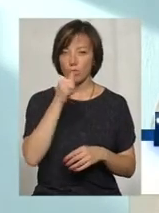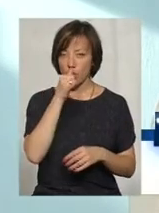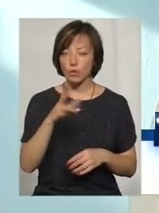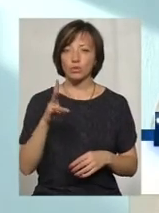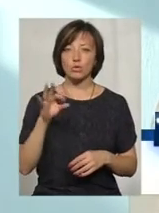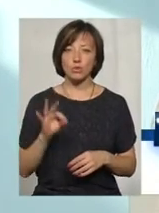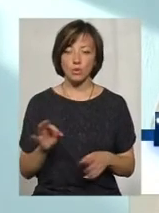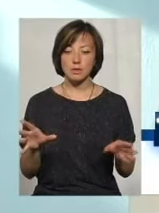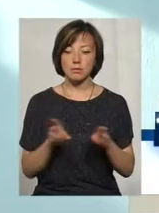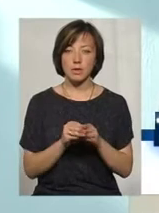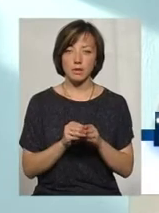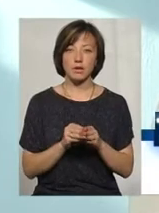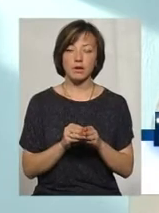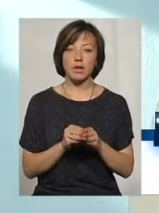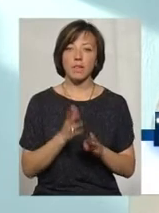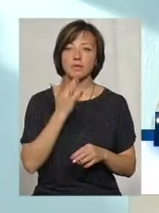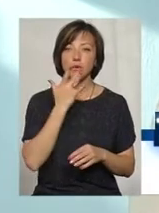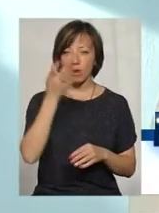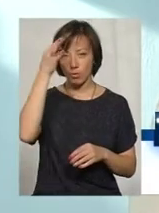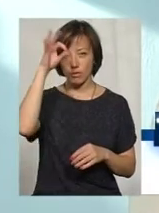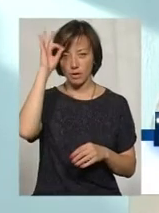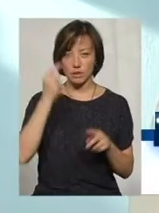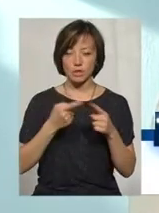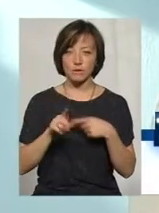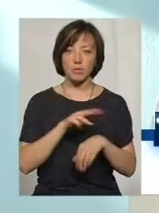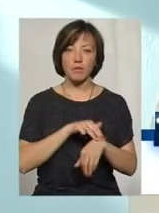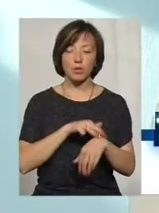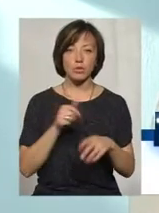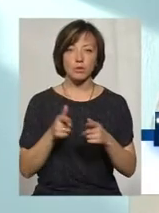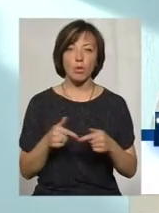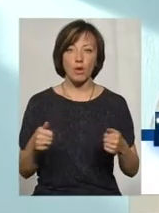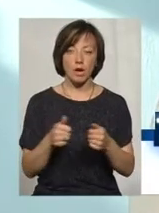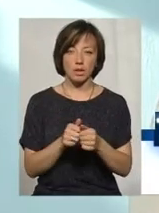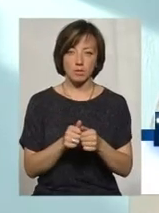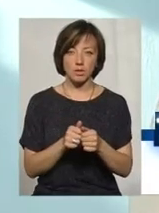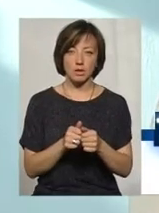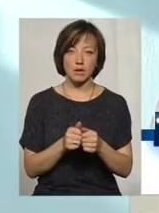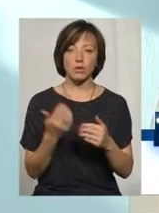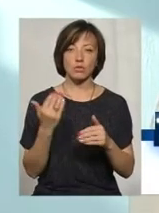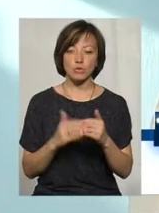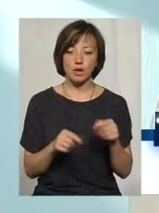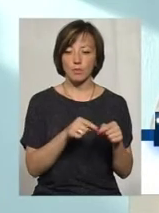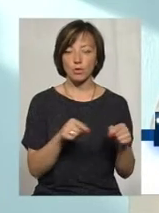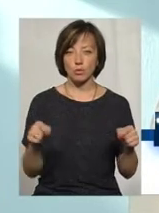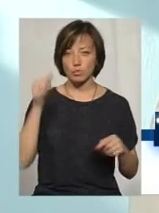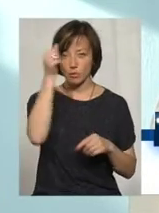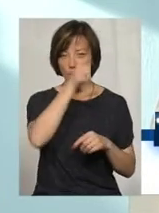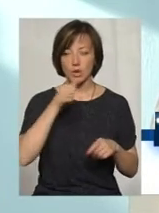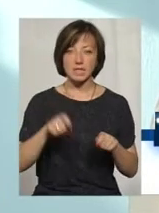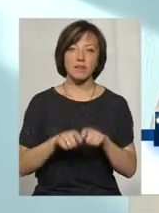спільно з органами Національної поліції, іншими правоохоронними органами вже в поточному році